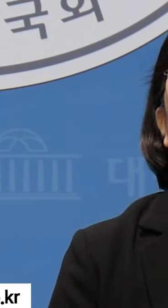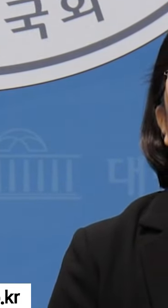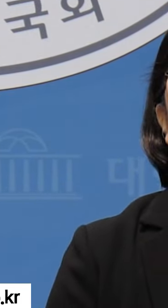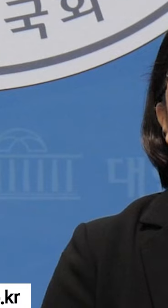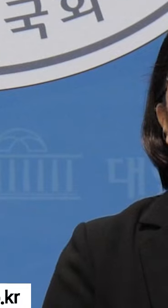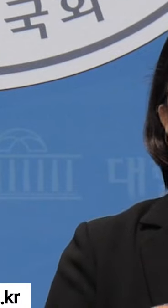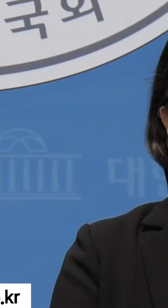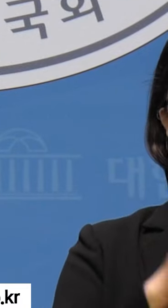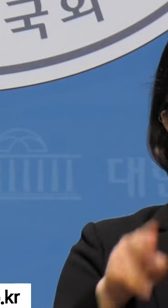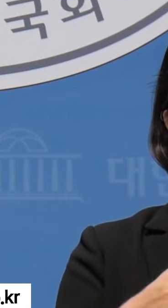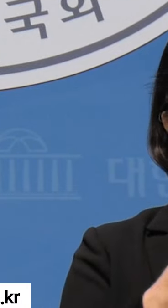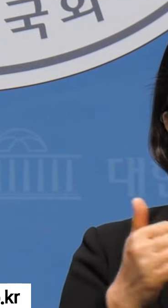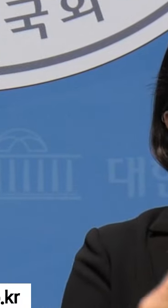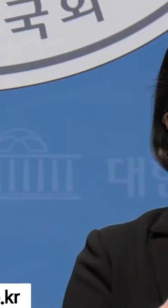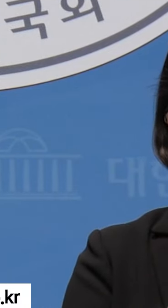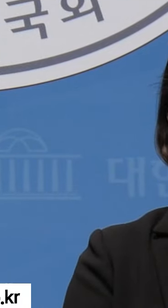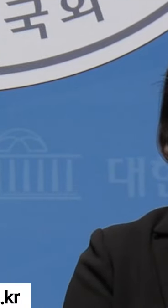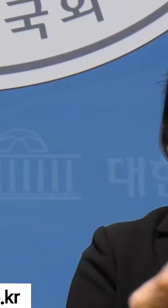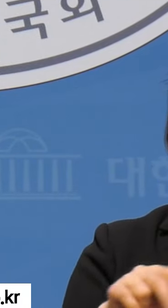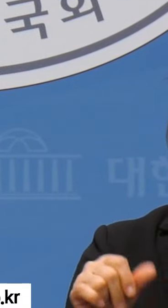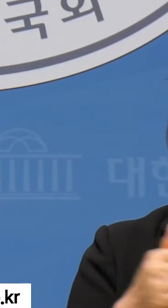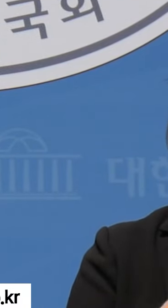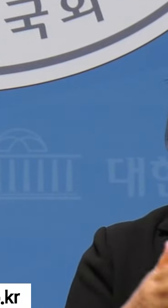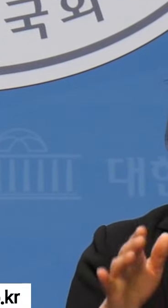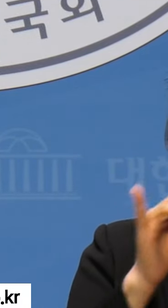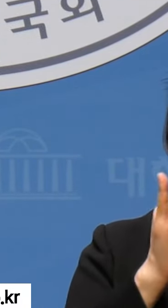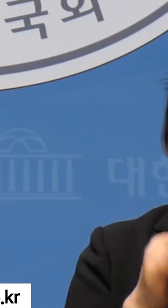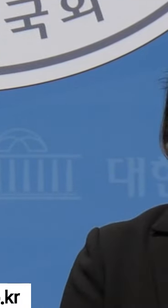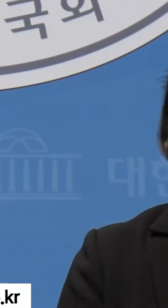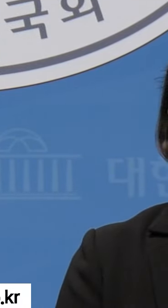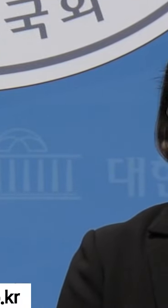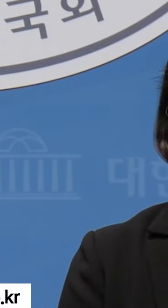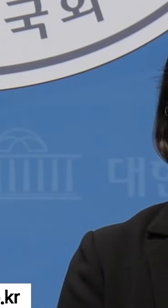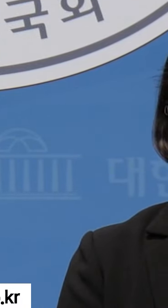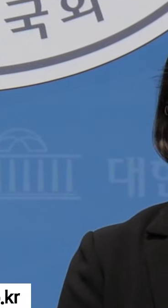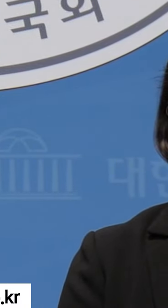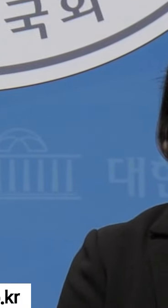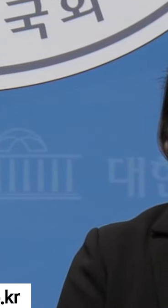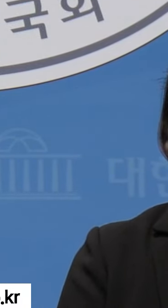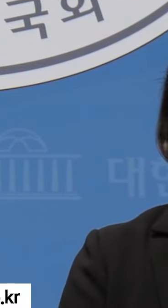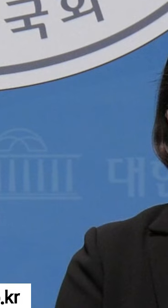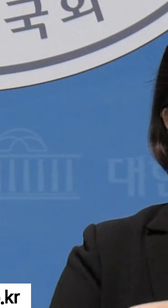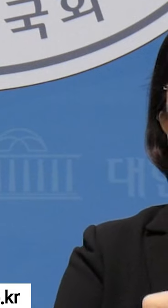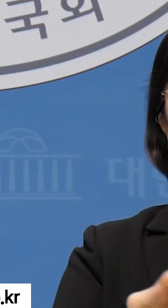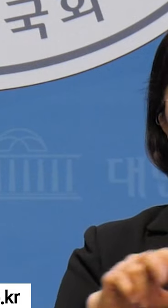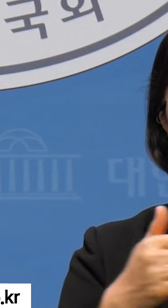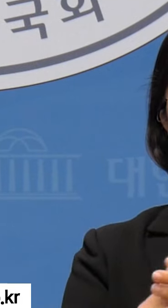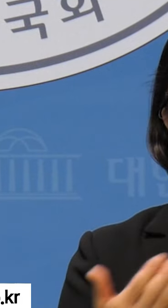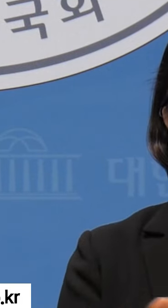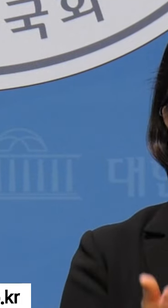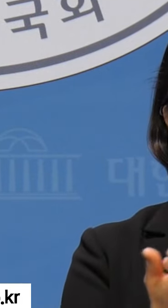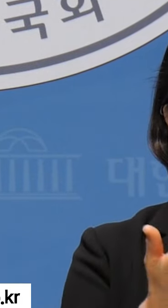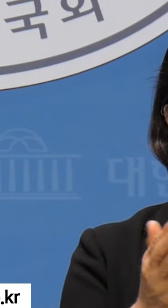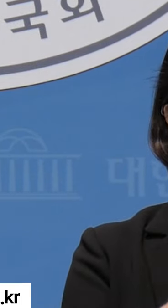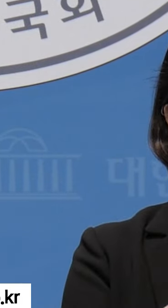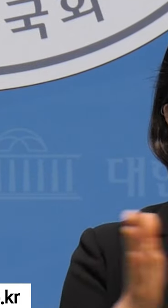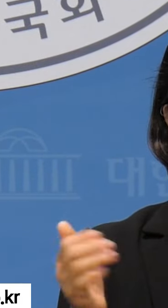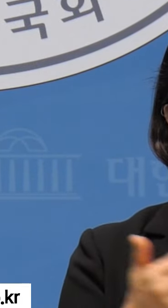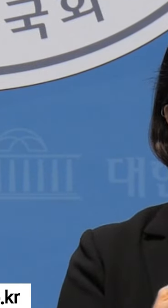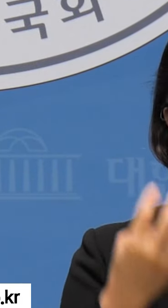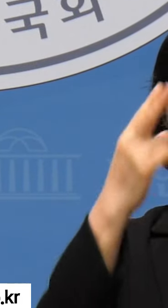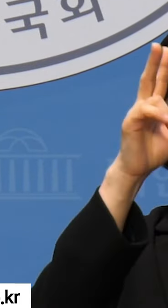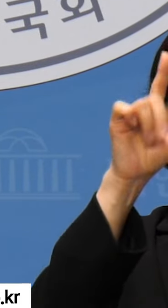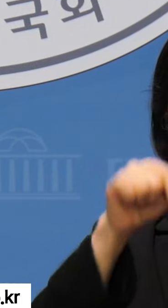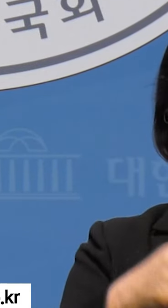철도망, 도로망이 하나하나 들어서고 준비되고 있습니다. 검암 역세권 개발이 시작됐습니다. 법원,